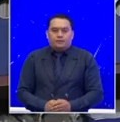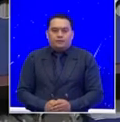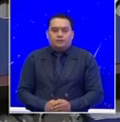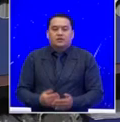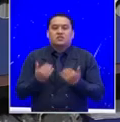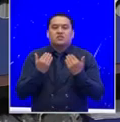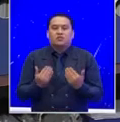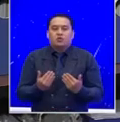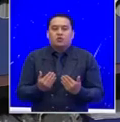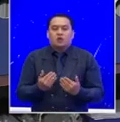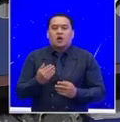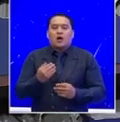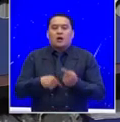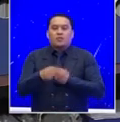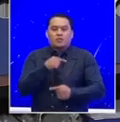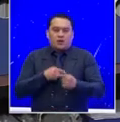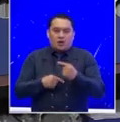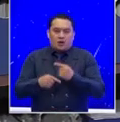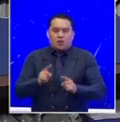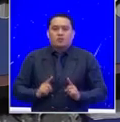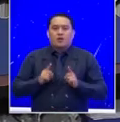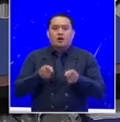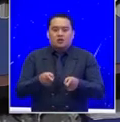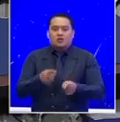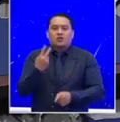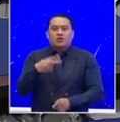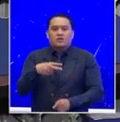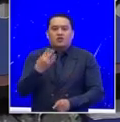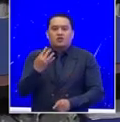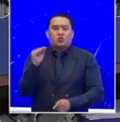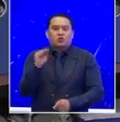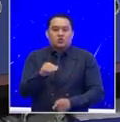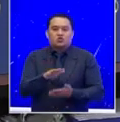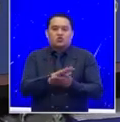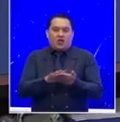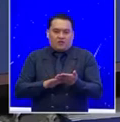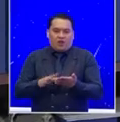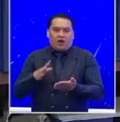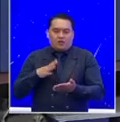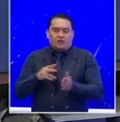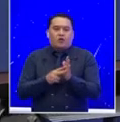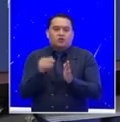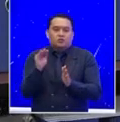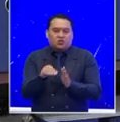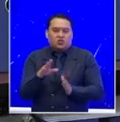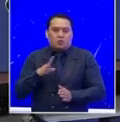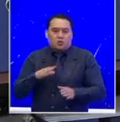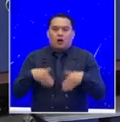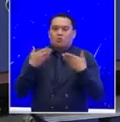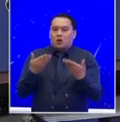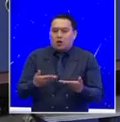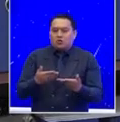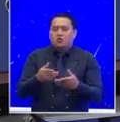На сегодняшний день от предпринимателей и работодателей поступило более 24 тысяч заявок. Более 8 тысяч из них составляют обращения